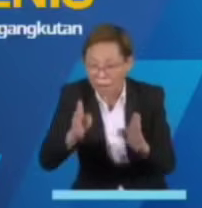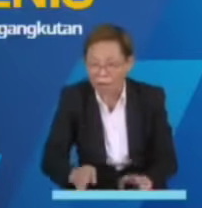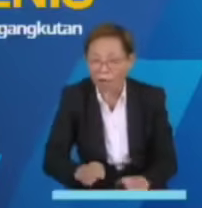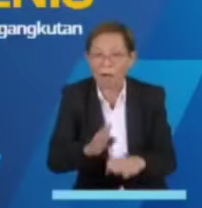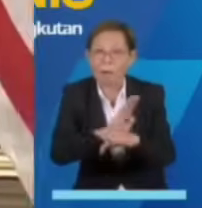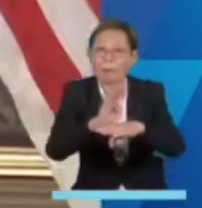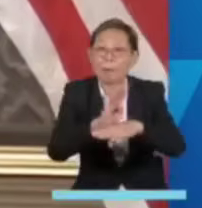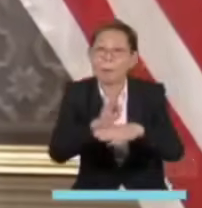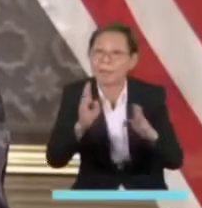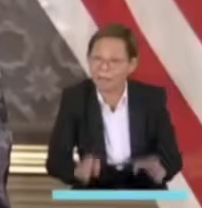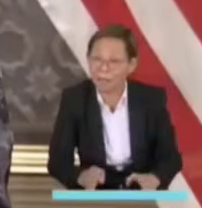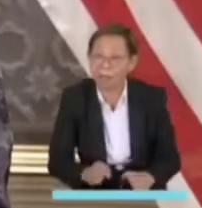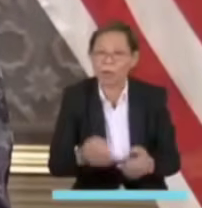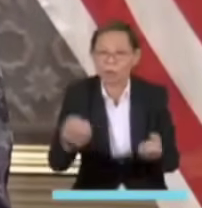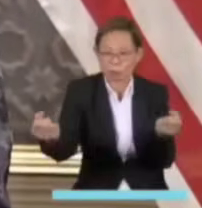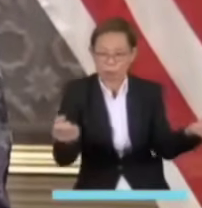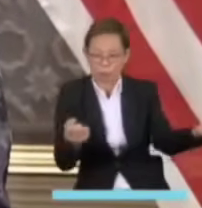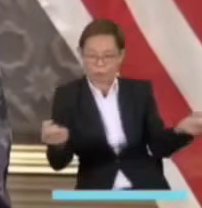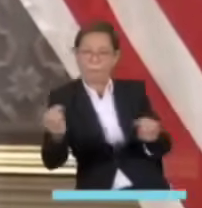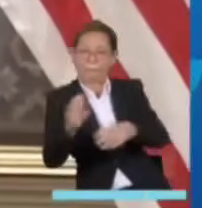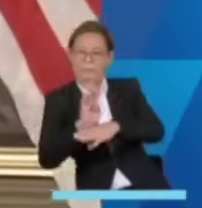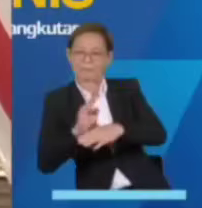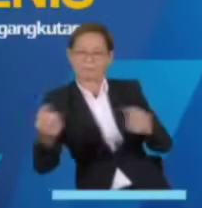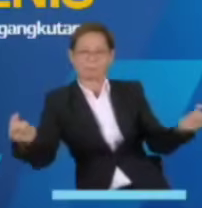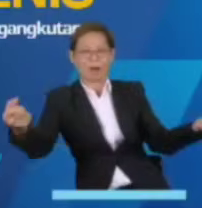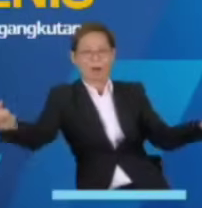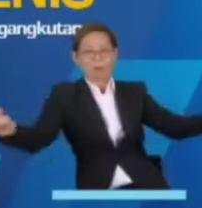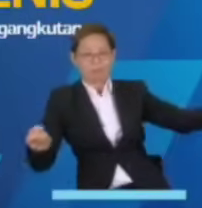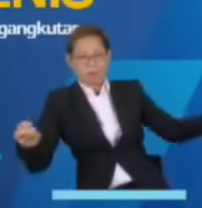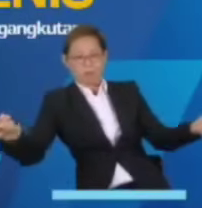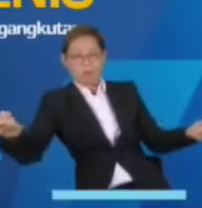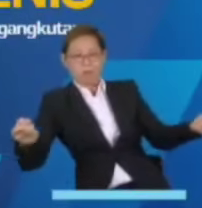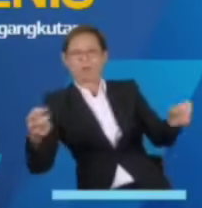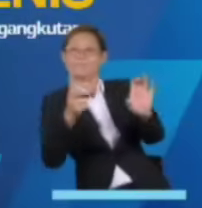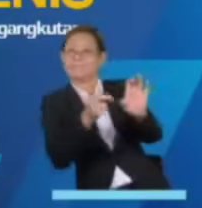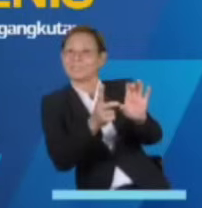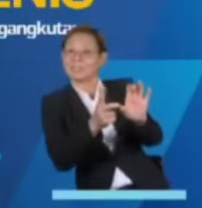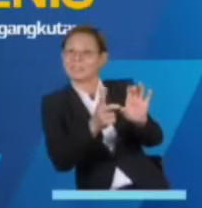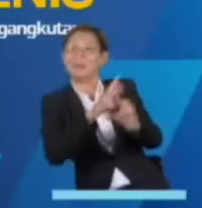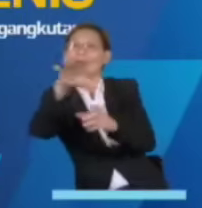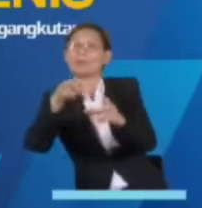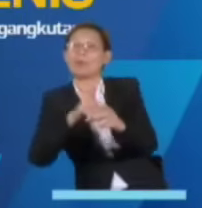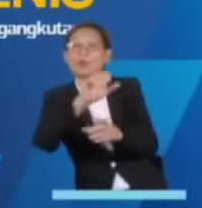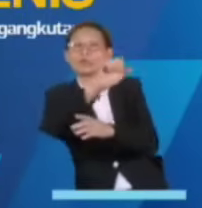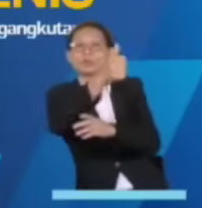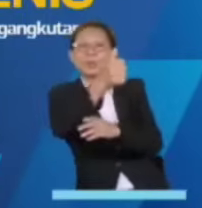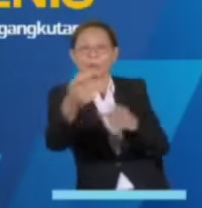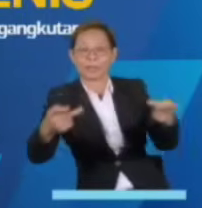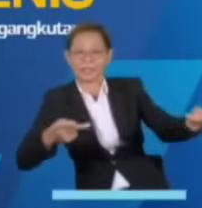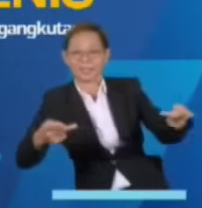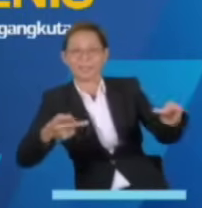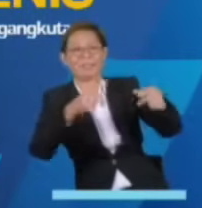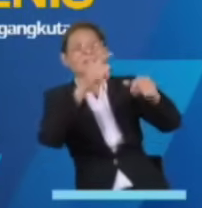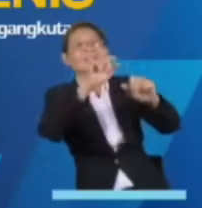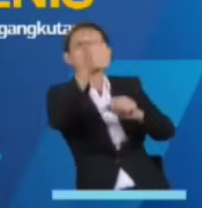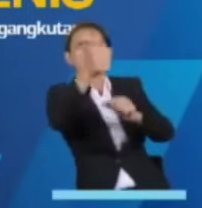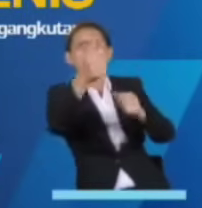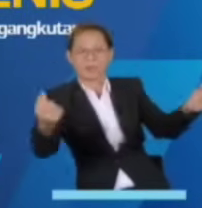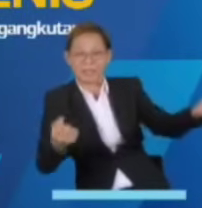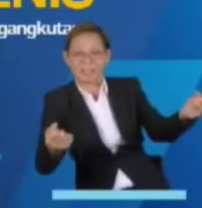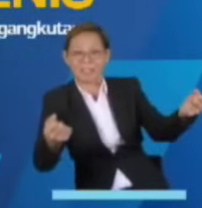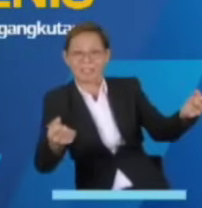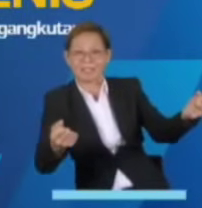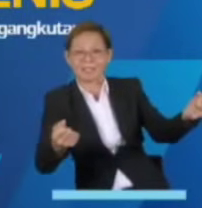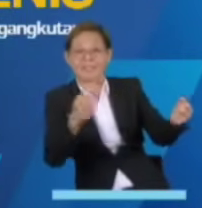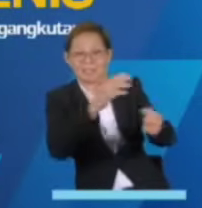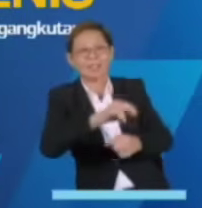menggunakan kenderaan komersial bermotor diesel, melibatkan 10 jenis kenderaan pengangkutan awam